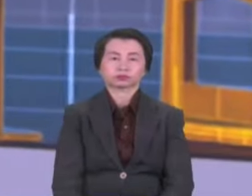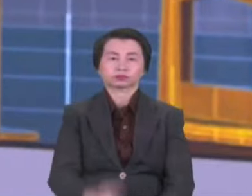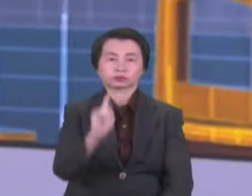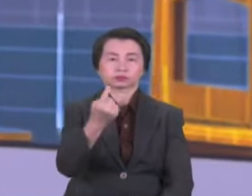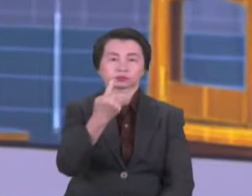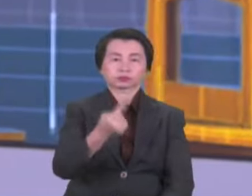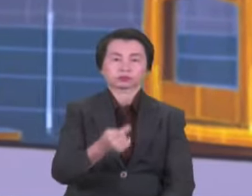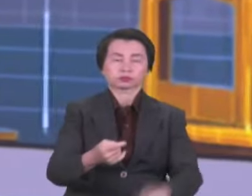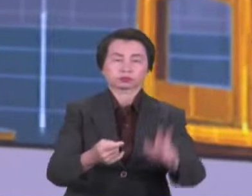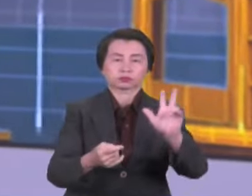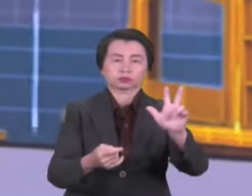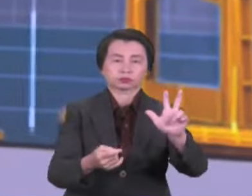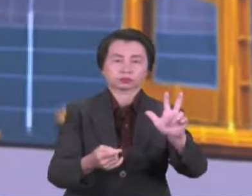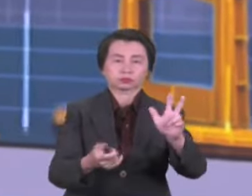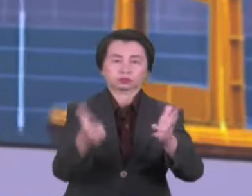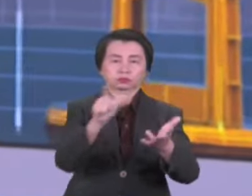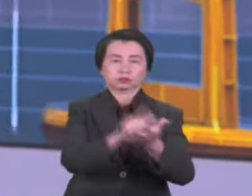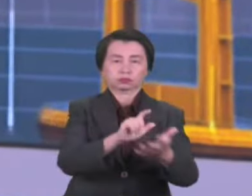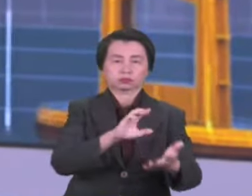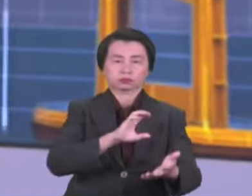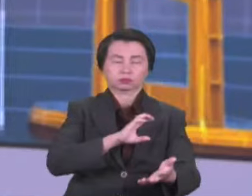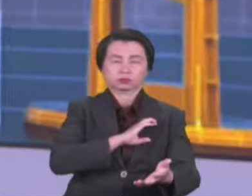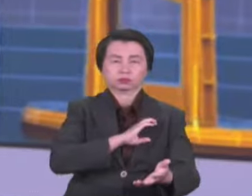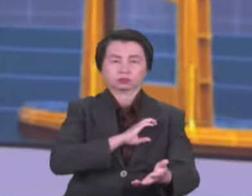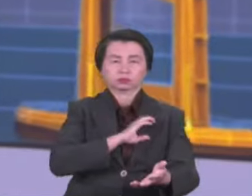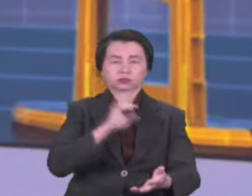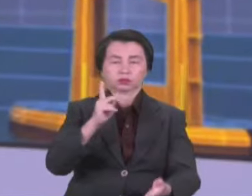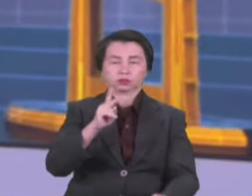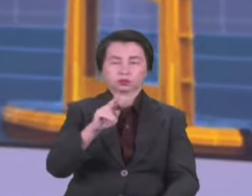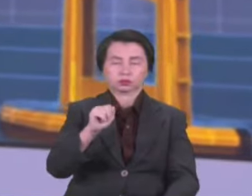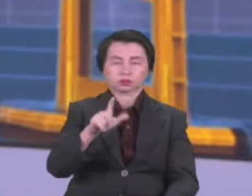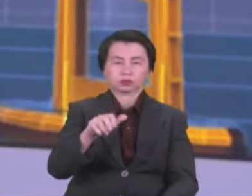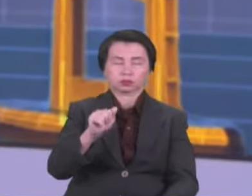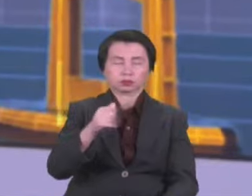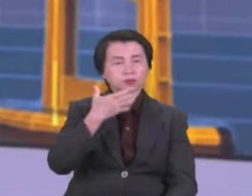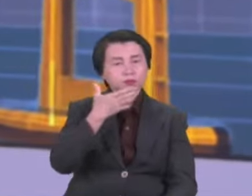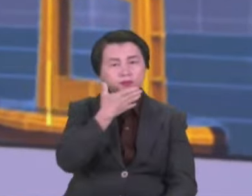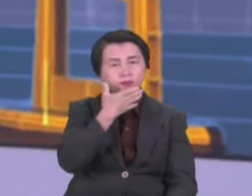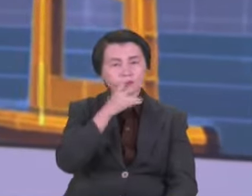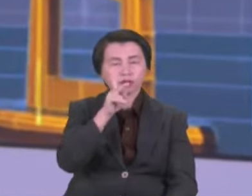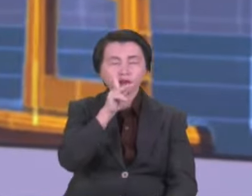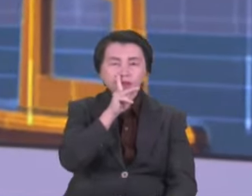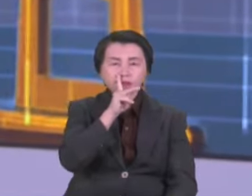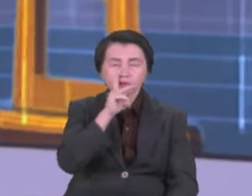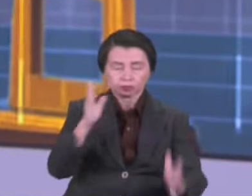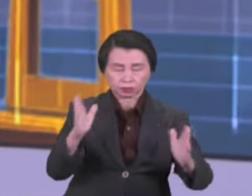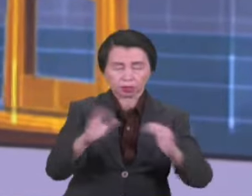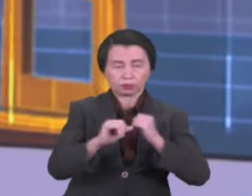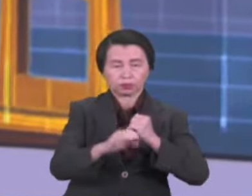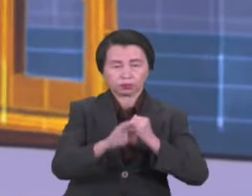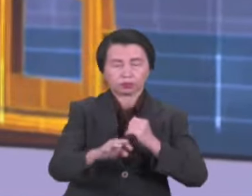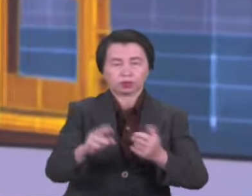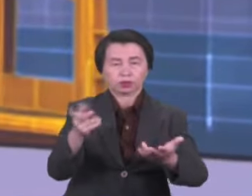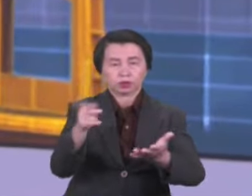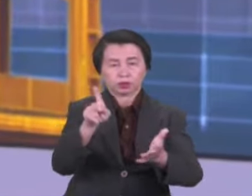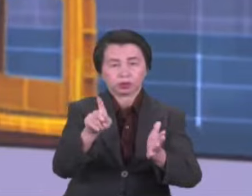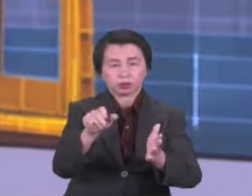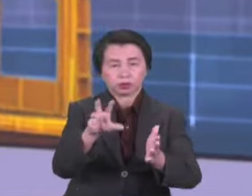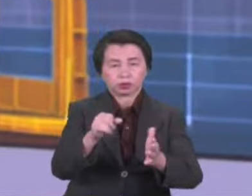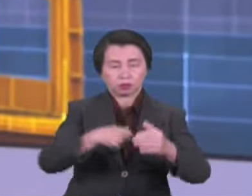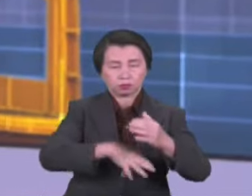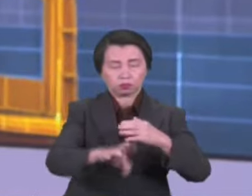Hanya 3 laporan polis diterima Polis Daerah Kuala Muda Kedah sepanjang tempoh kempen PRU15. Kes yang dilapor melibatkan